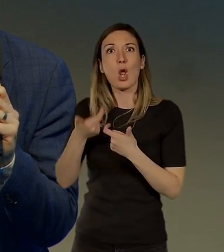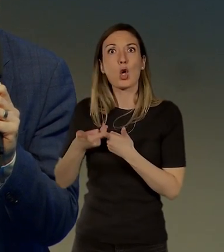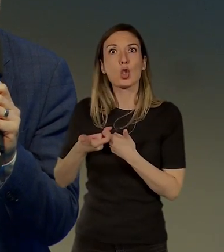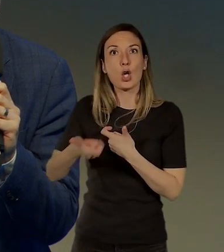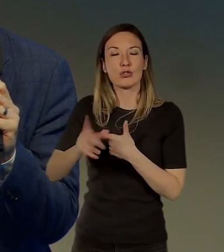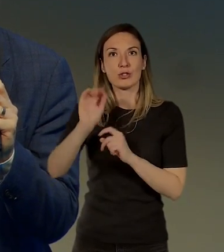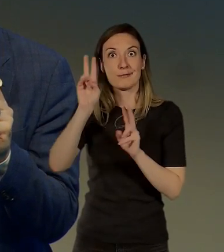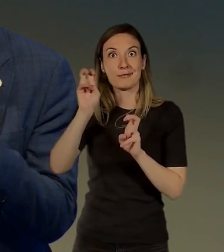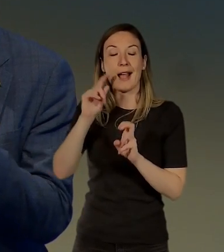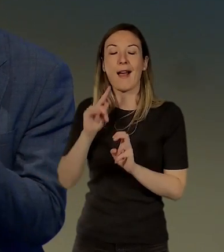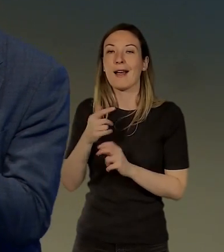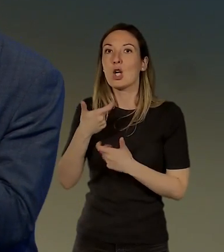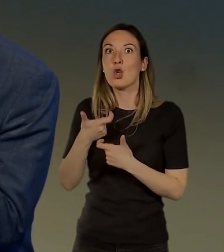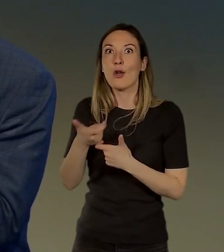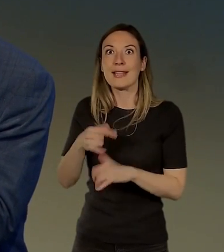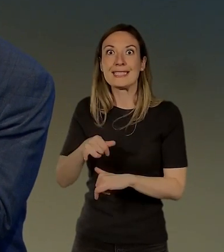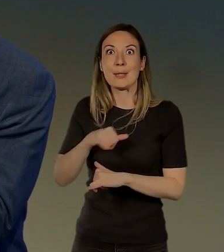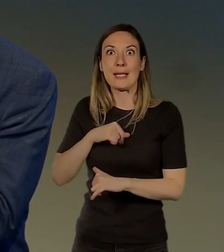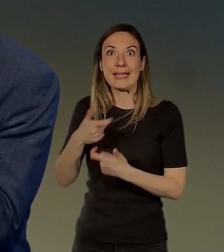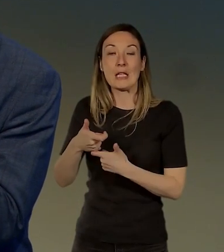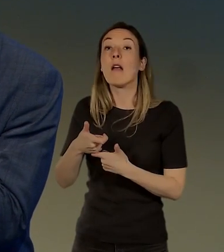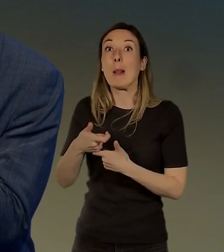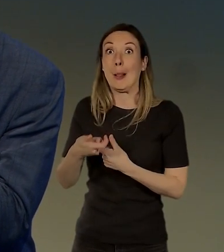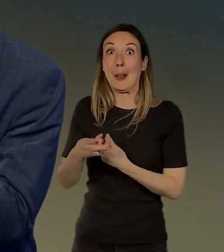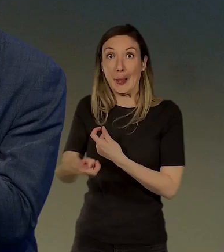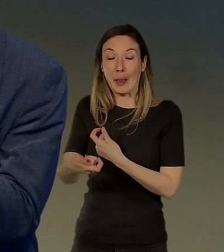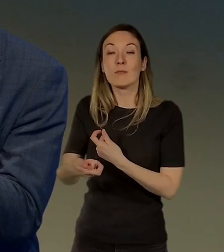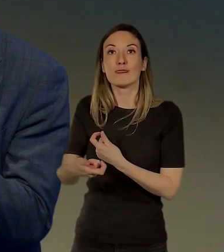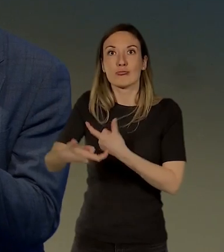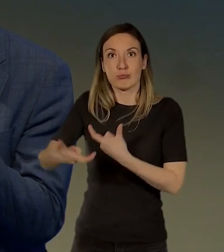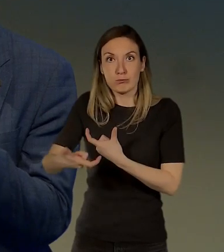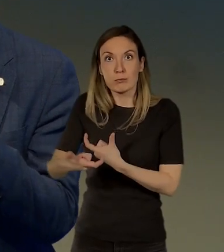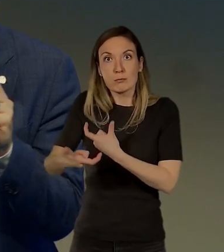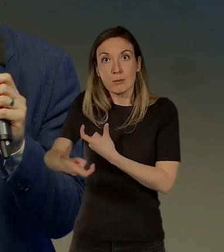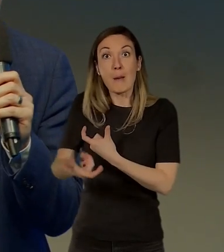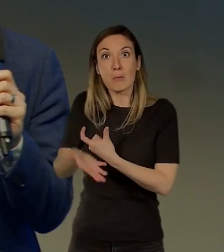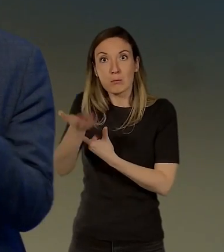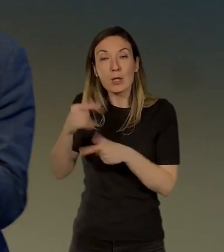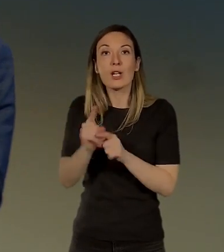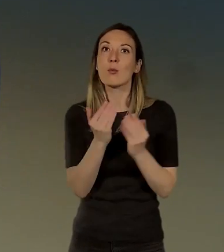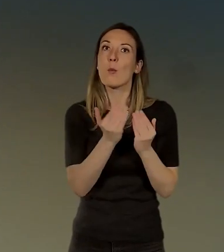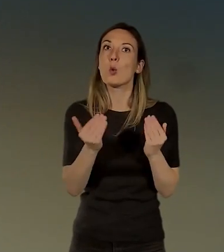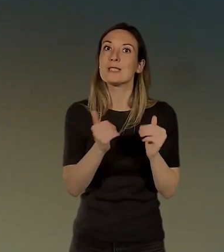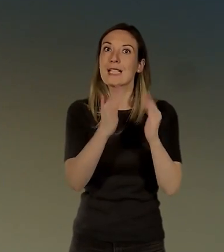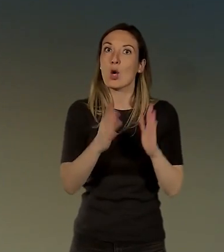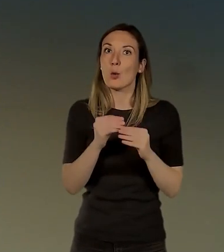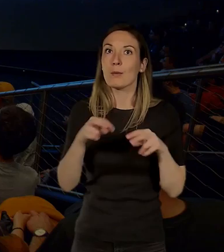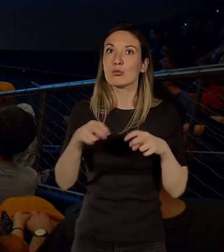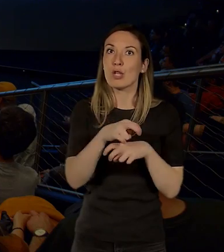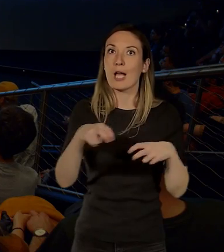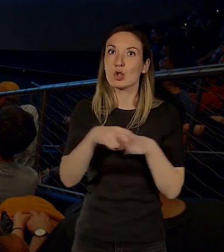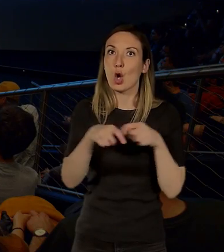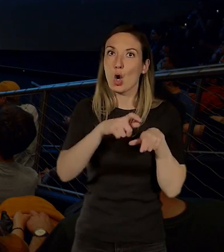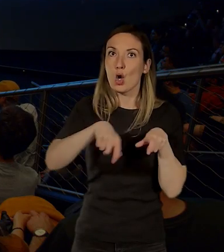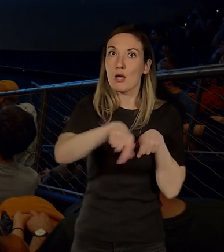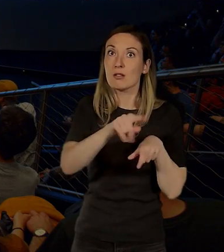ale dělaly se i další věci. Přidal se ten přechod u muzea a podobně. Je to prostě takový postupný proces. A